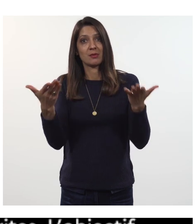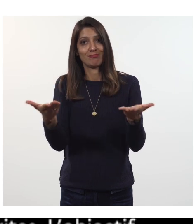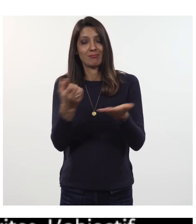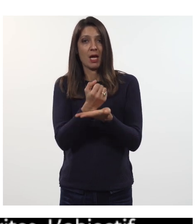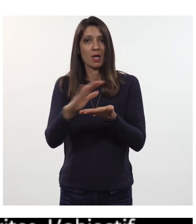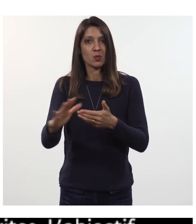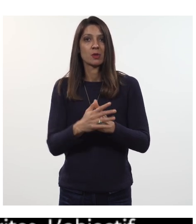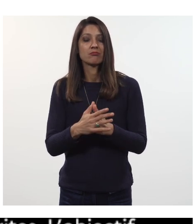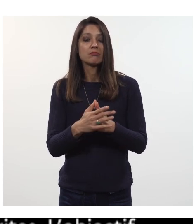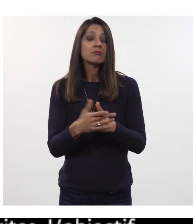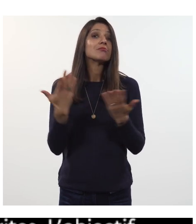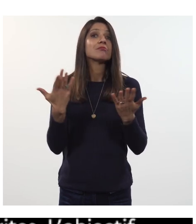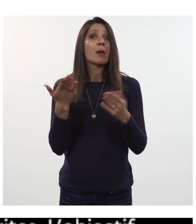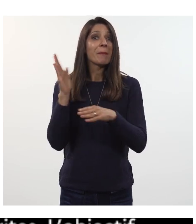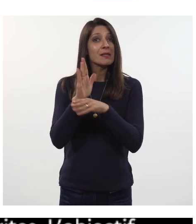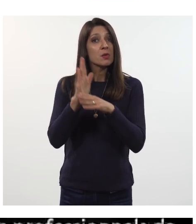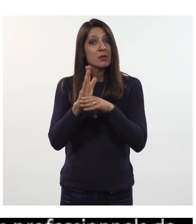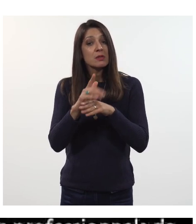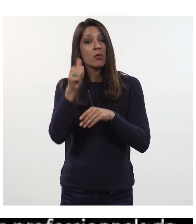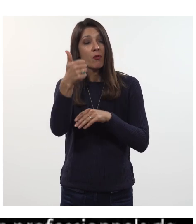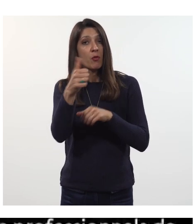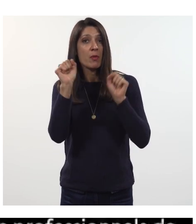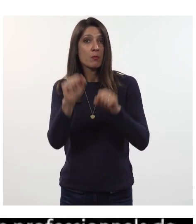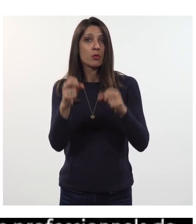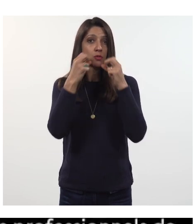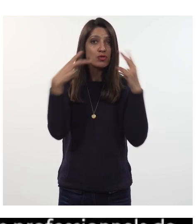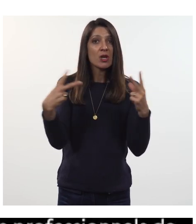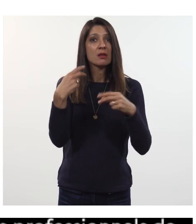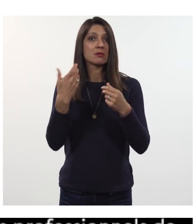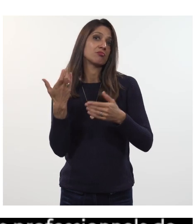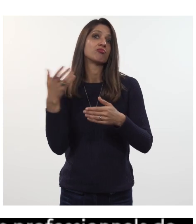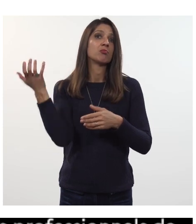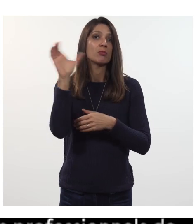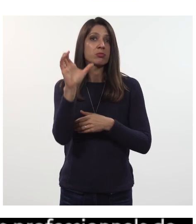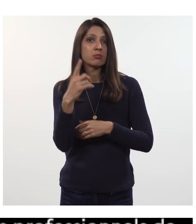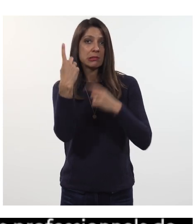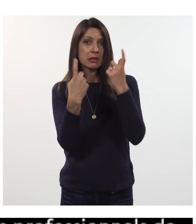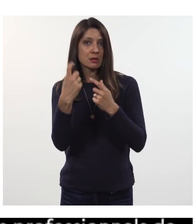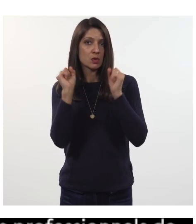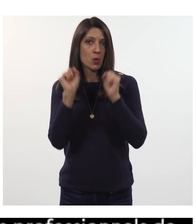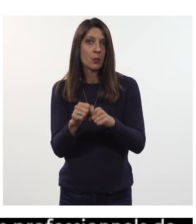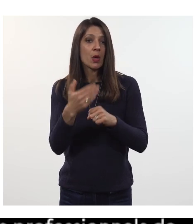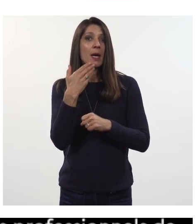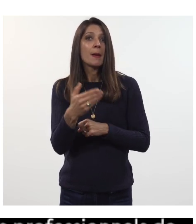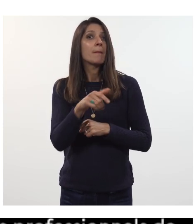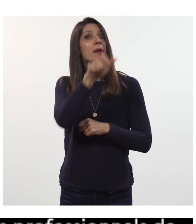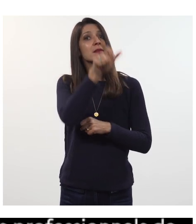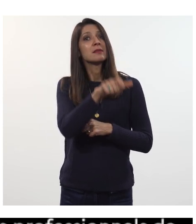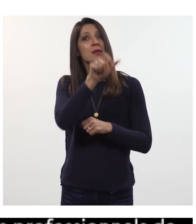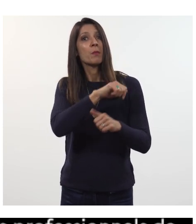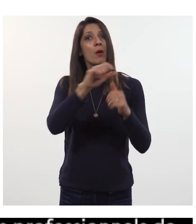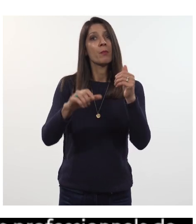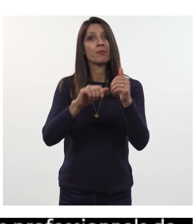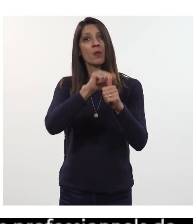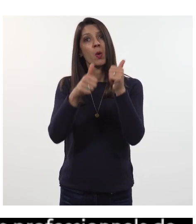questions tout au long de ce webinaire par chat à l'écrit. Je remercie Odile Antoine et Anne-Charlotte Damble, les co-délégués de l'association qui